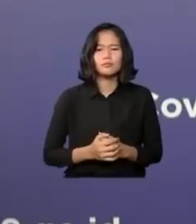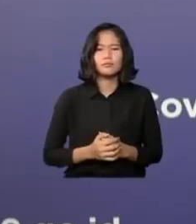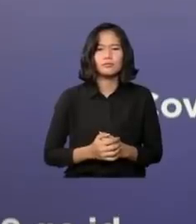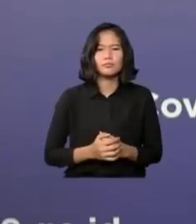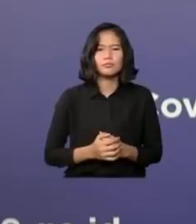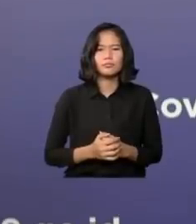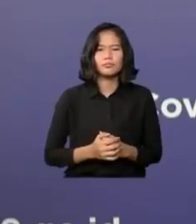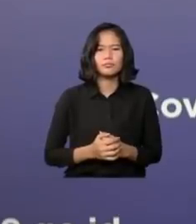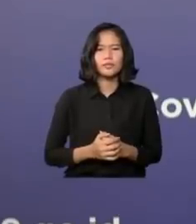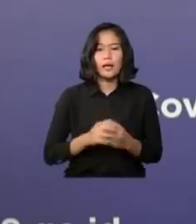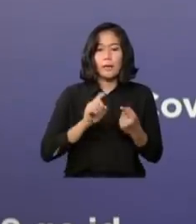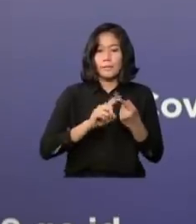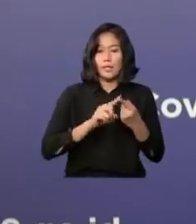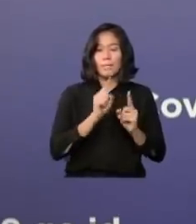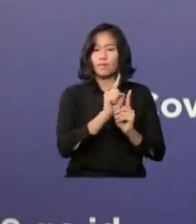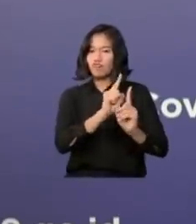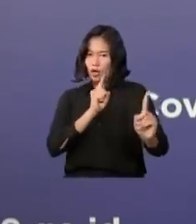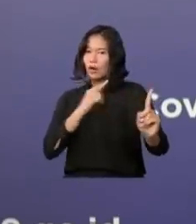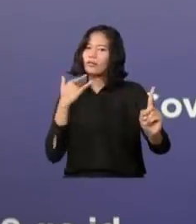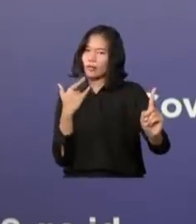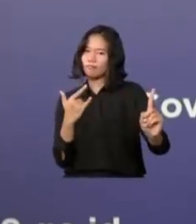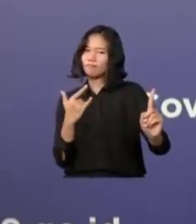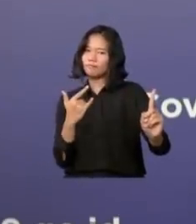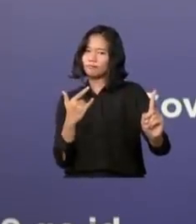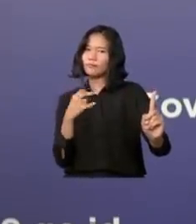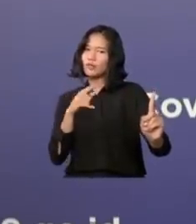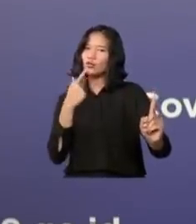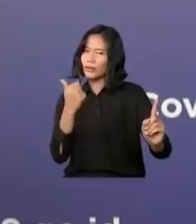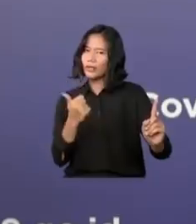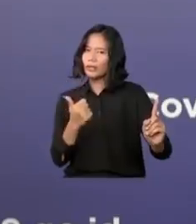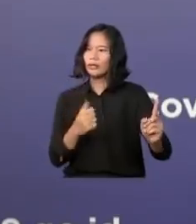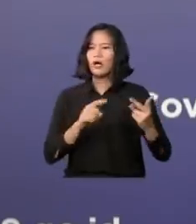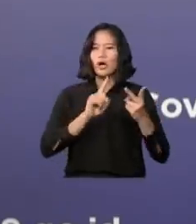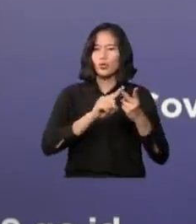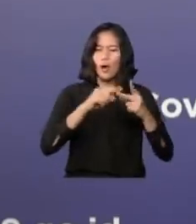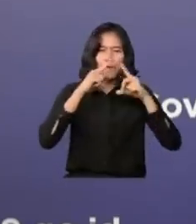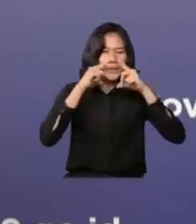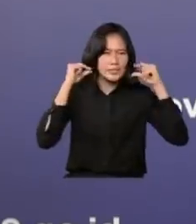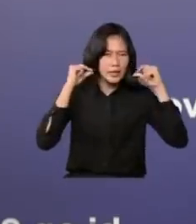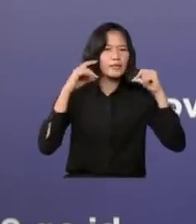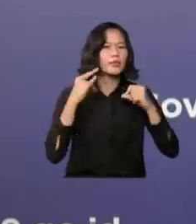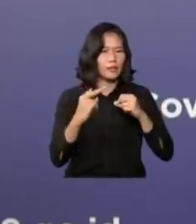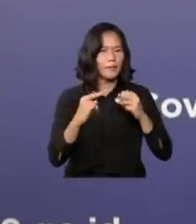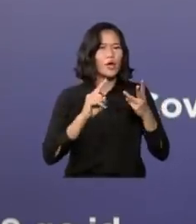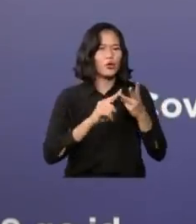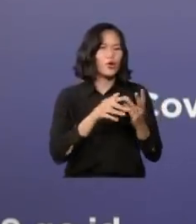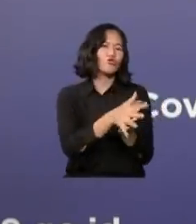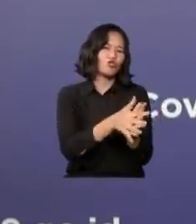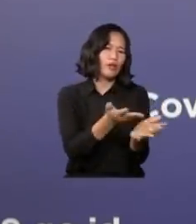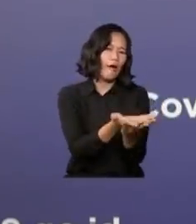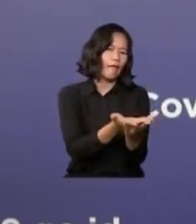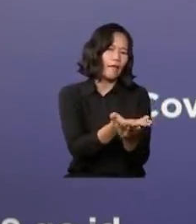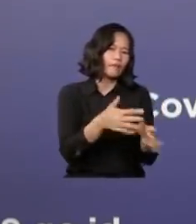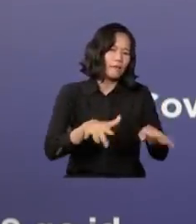antaranya menjaga jarak, ini menjadi kunci, kemudian menggunakan masker dan rajin mencuci tangan